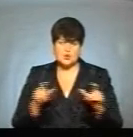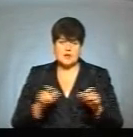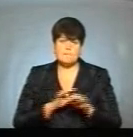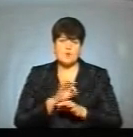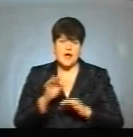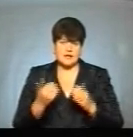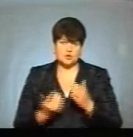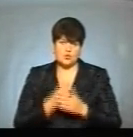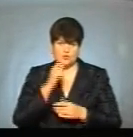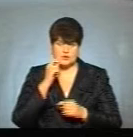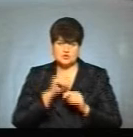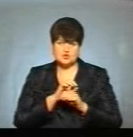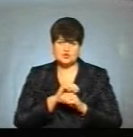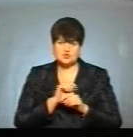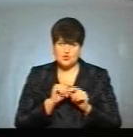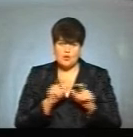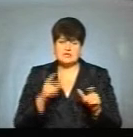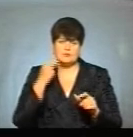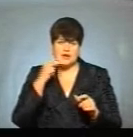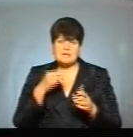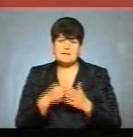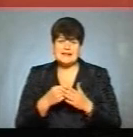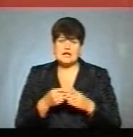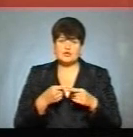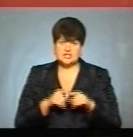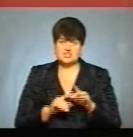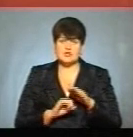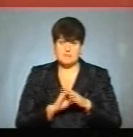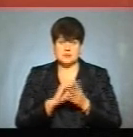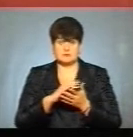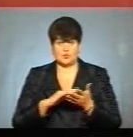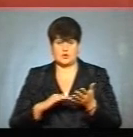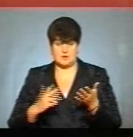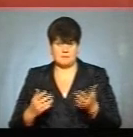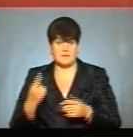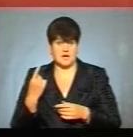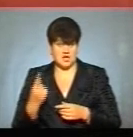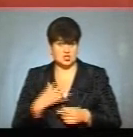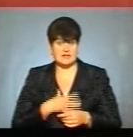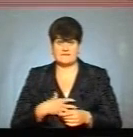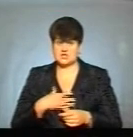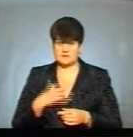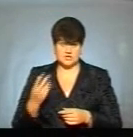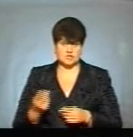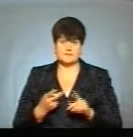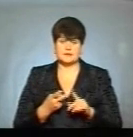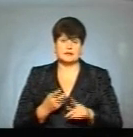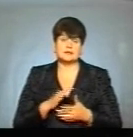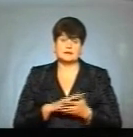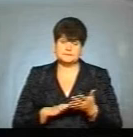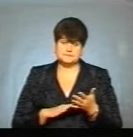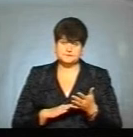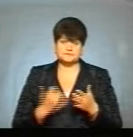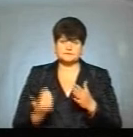нової української школи саме з покращення матеріально-технічної бази триває. Це перше і найважливіше. Далі,